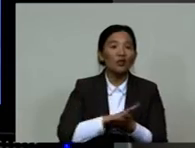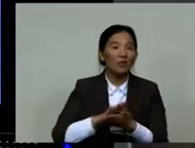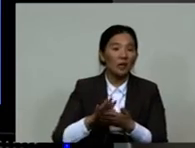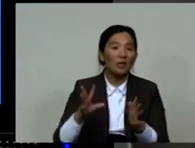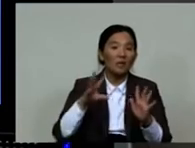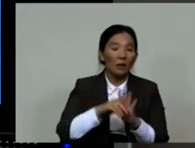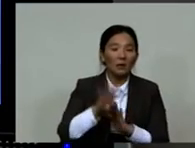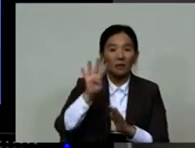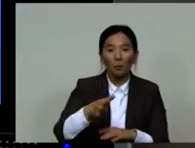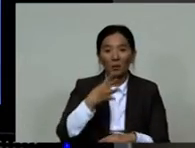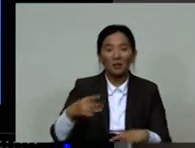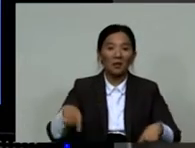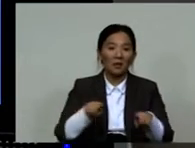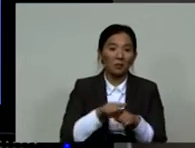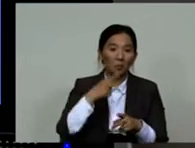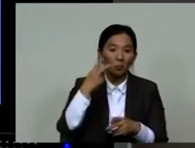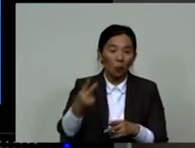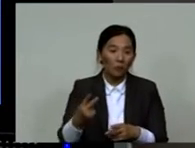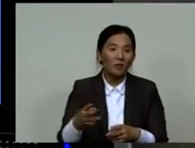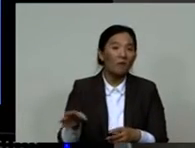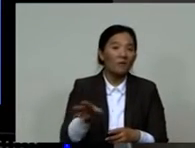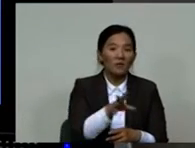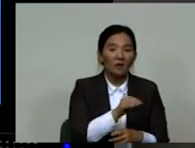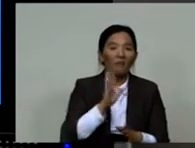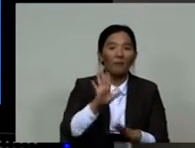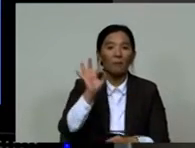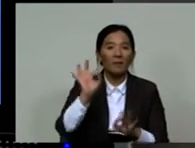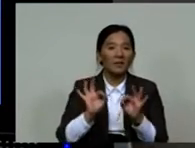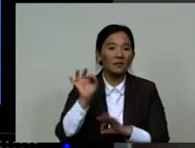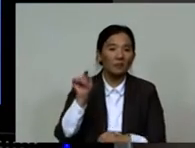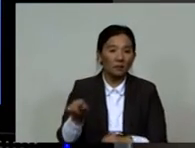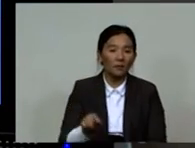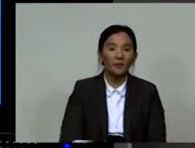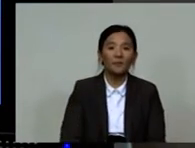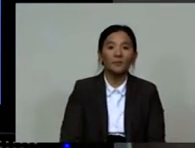таблице вот таким образом. Оно все в процентах.